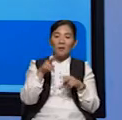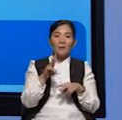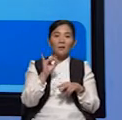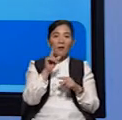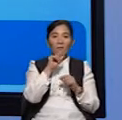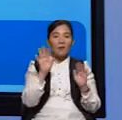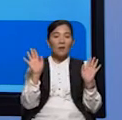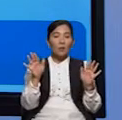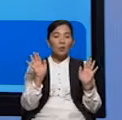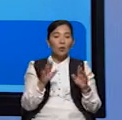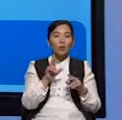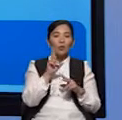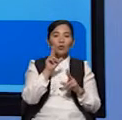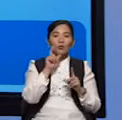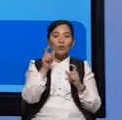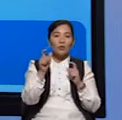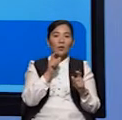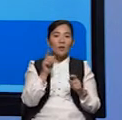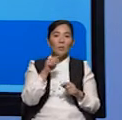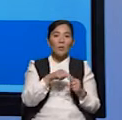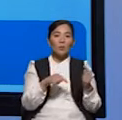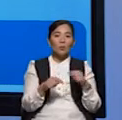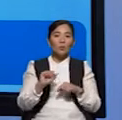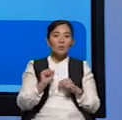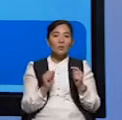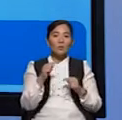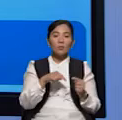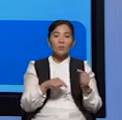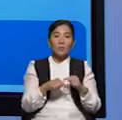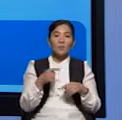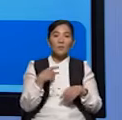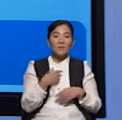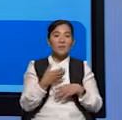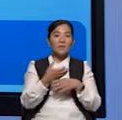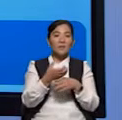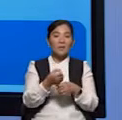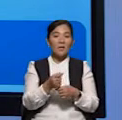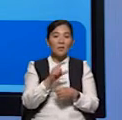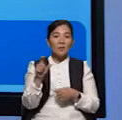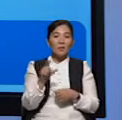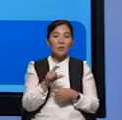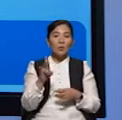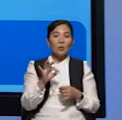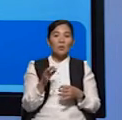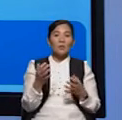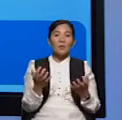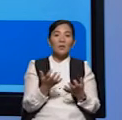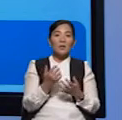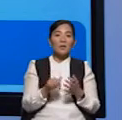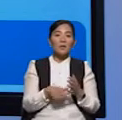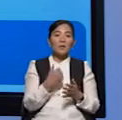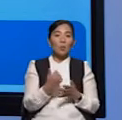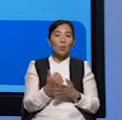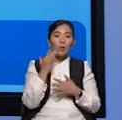на воробьев, чирикающих между собой. Мы сократили текст, но сохранили